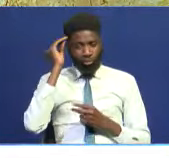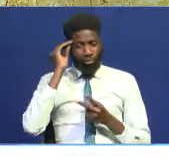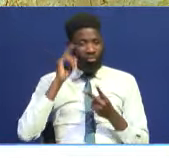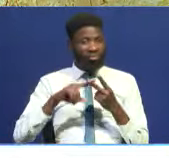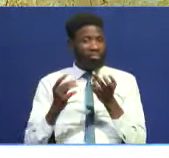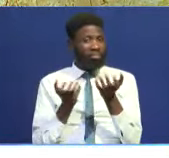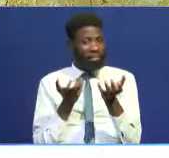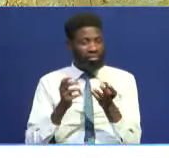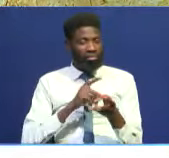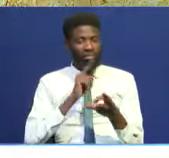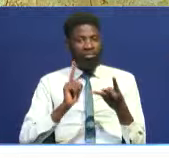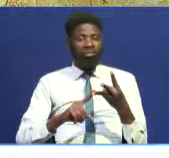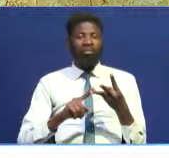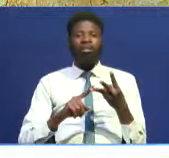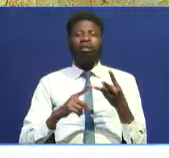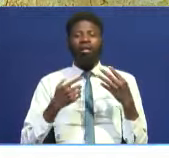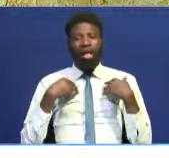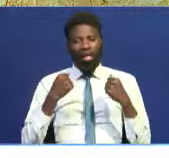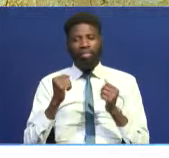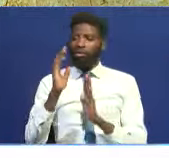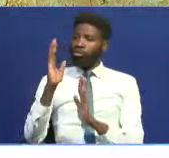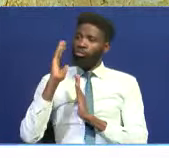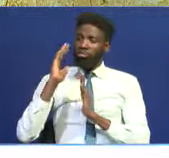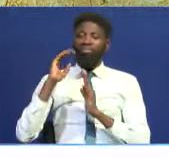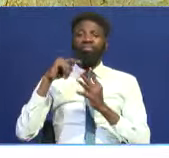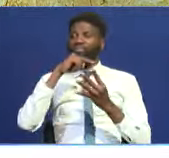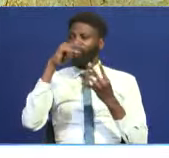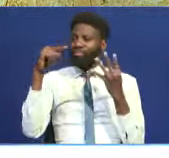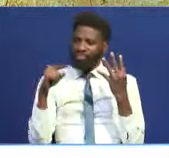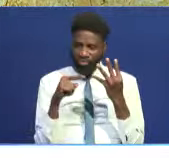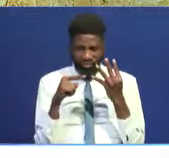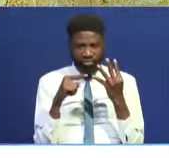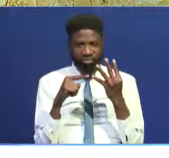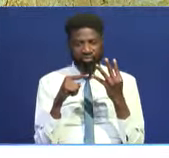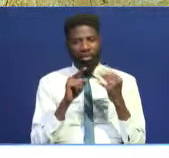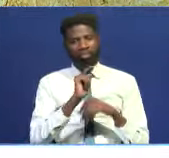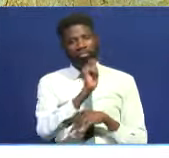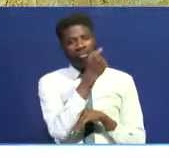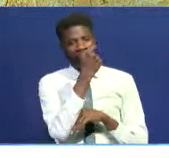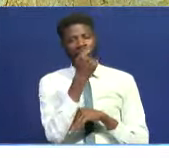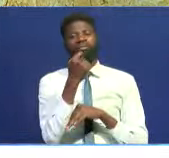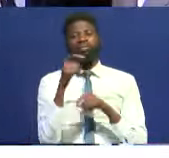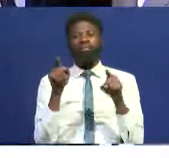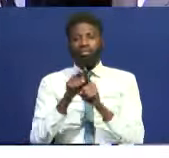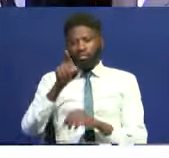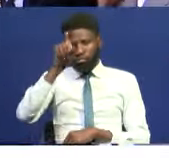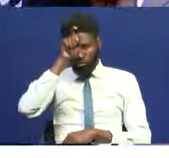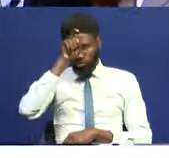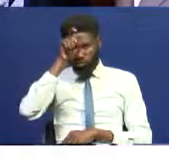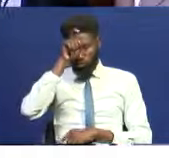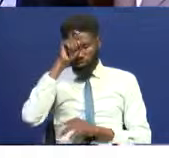baadhi ya sekta muhimu ambazo mataifa hayo mawili yanashirikiana.